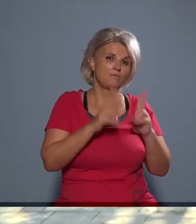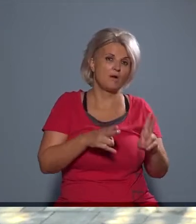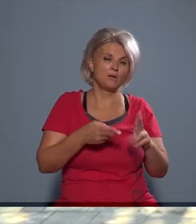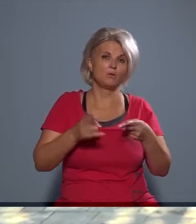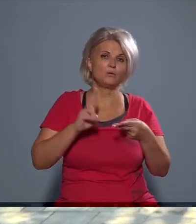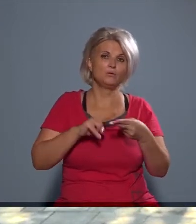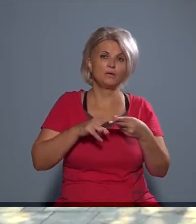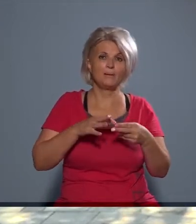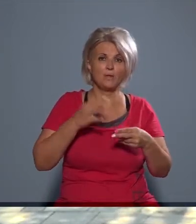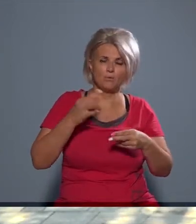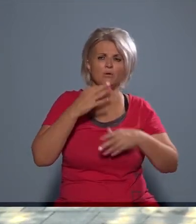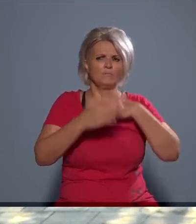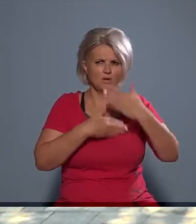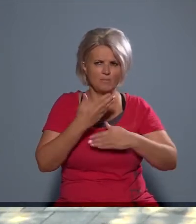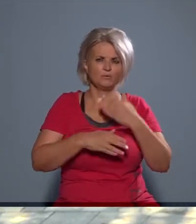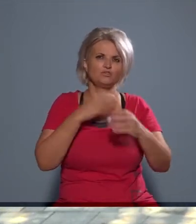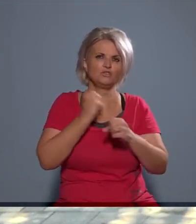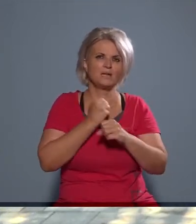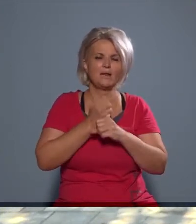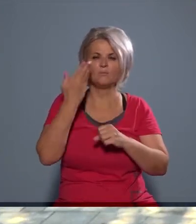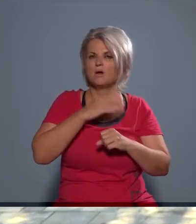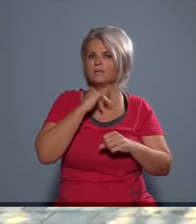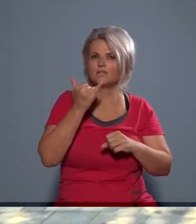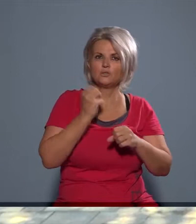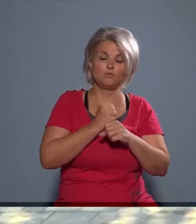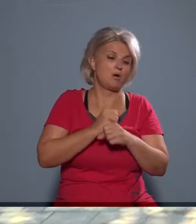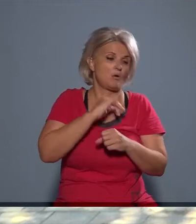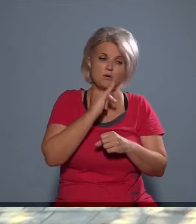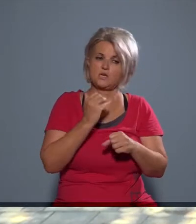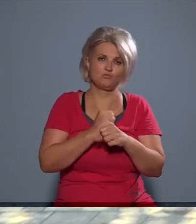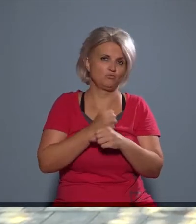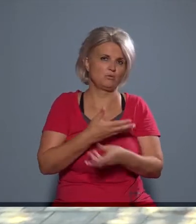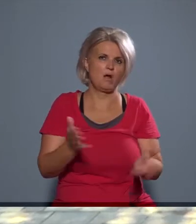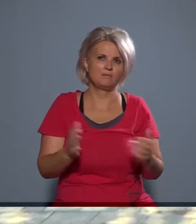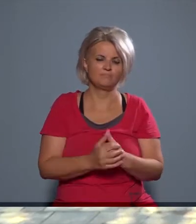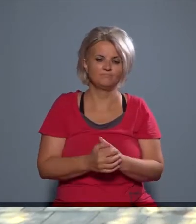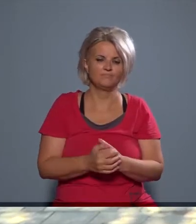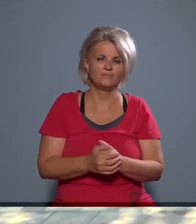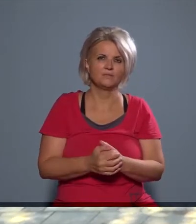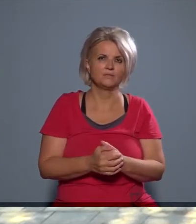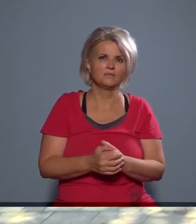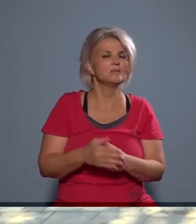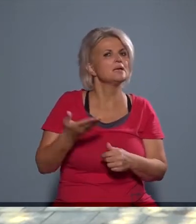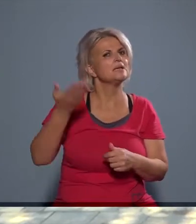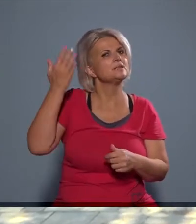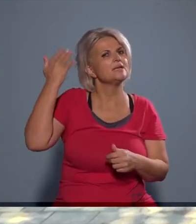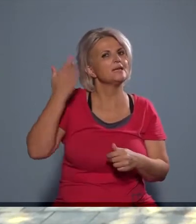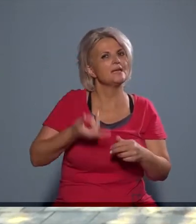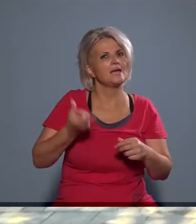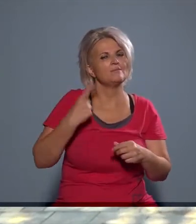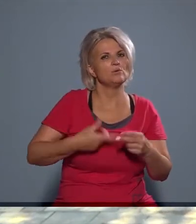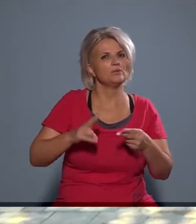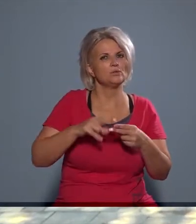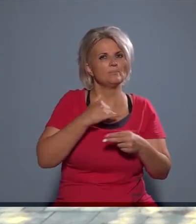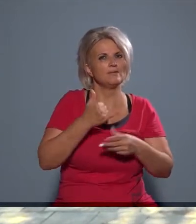van, és akkor ünnepnapokon átívelően meg kell csinálni, ha meg nincs, akkor nincsen. Most mondjuk, hogy ez már jó régen volt,